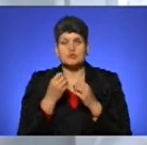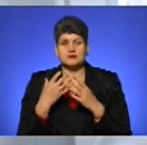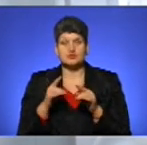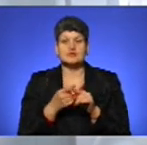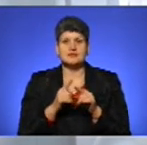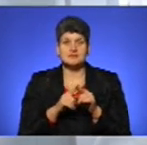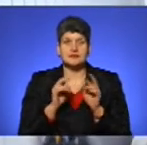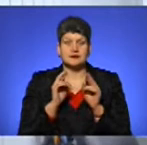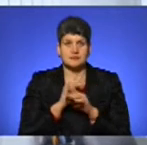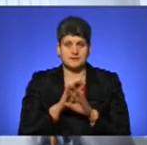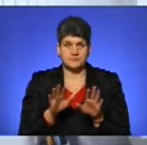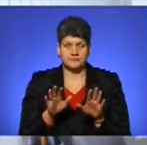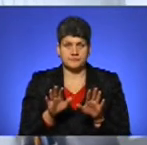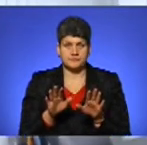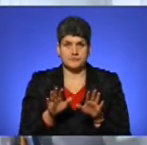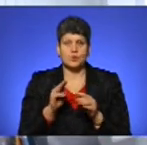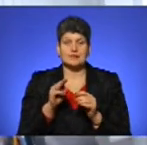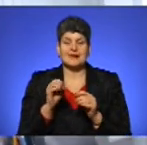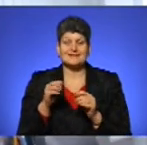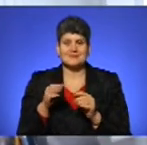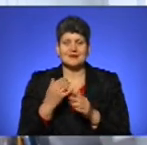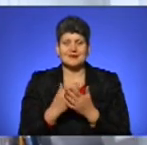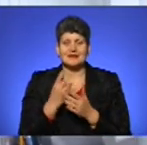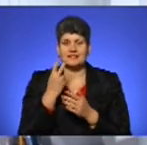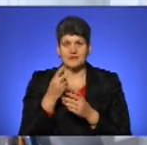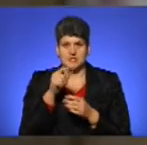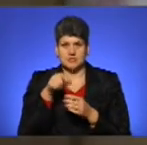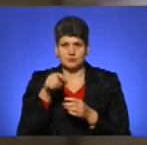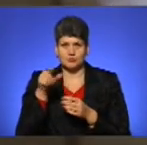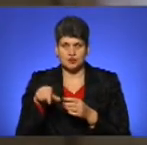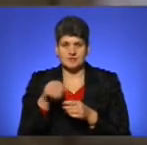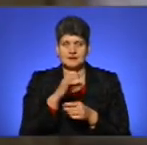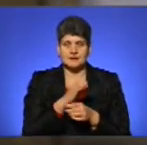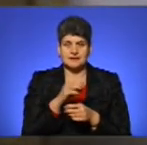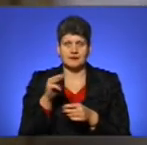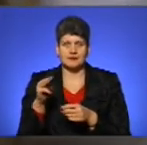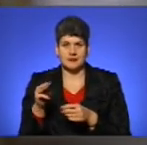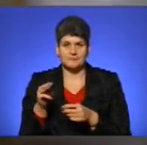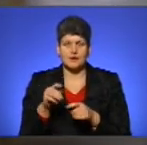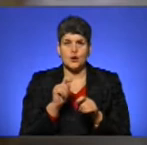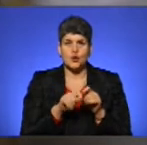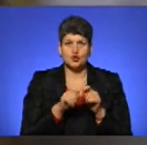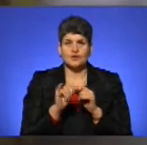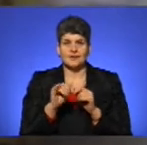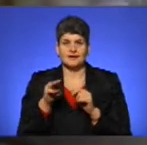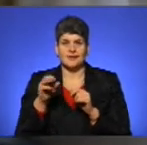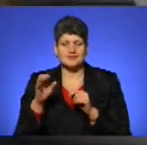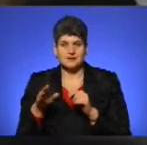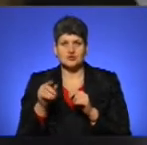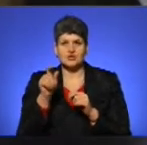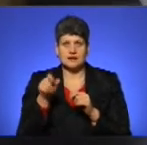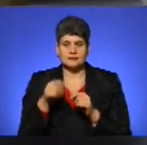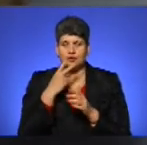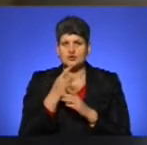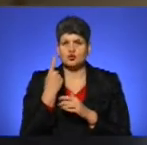теж недостовірна. У тесті є дві контрольні смужки, позначені буквами «С» і «Т» – контроль і тест. Якщо тест показує одну